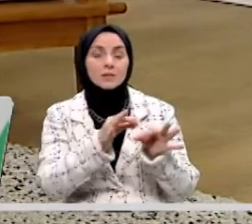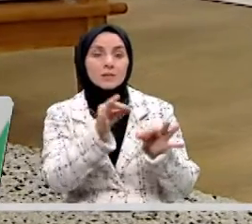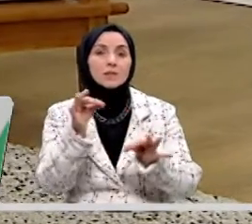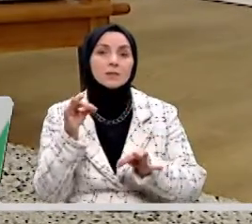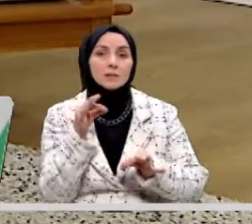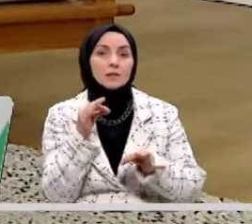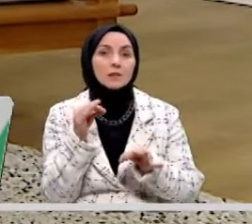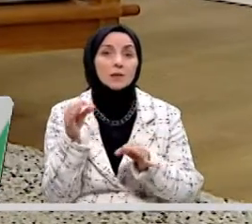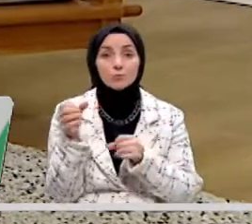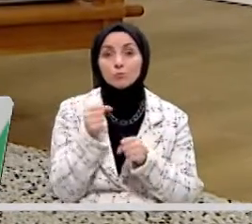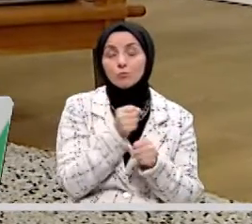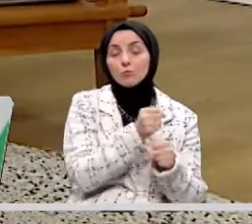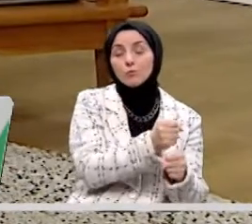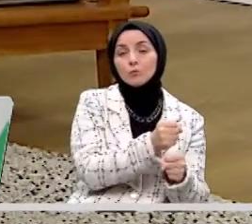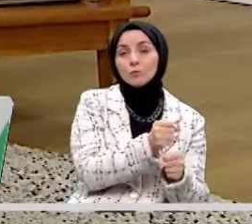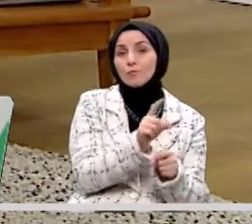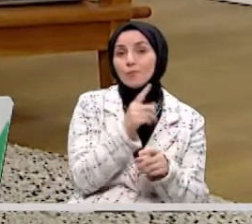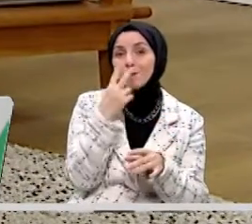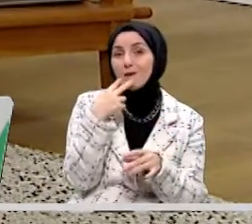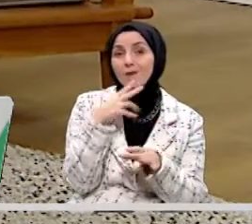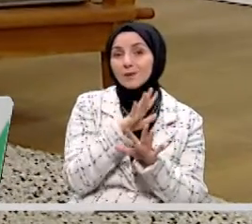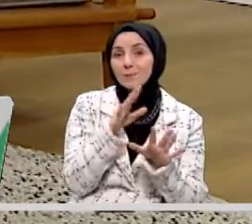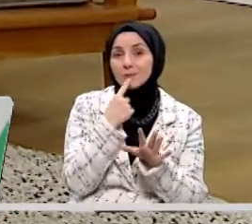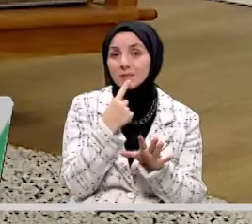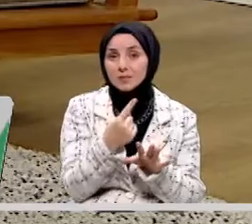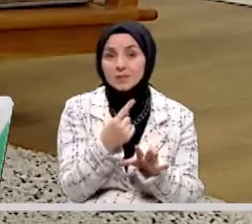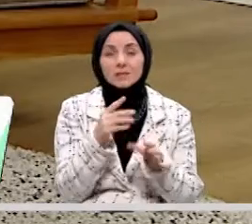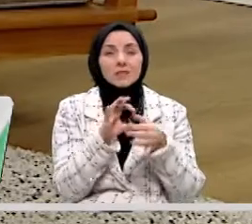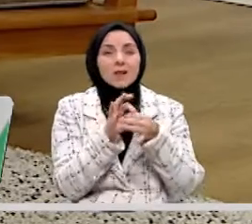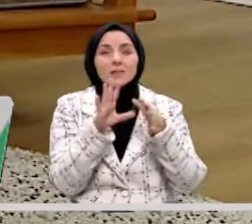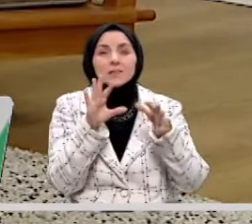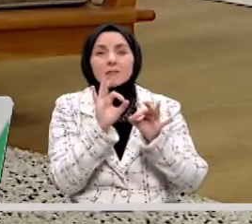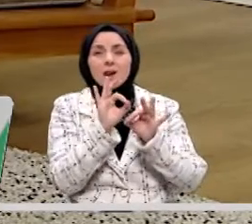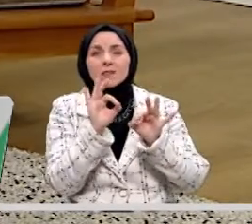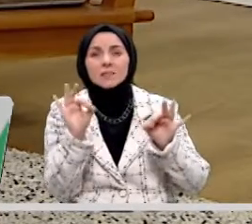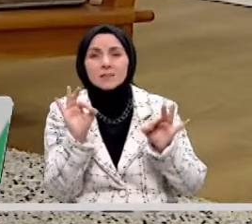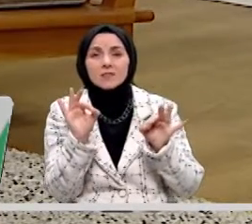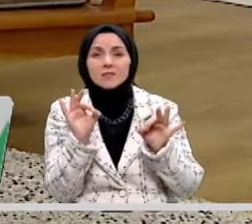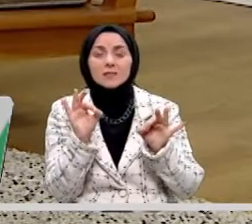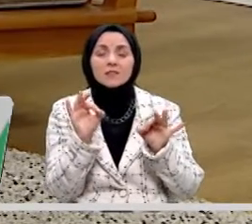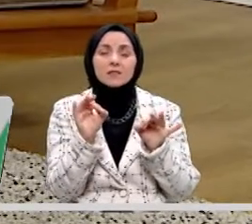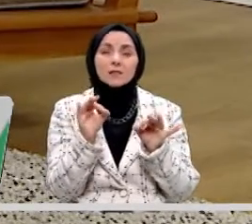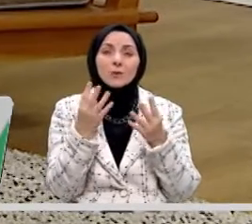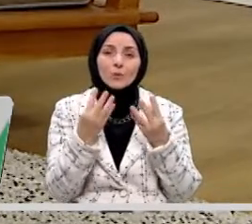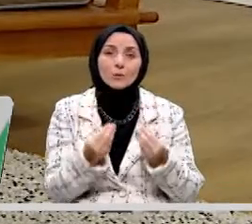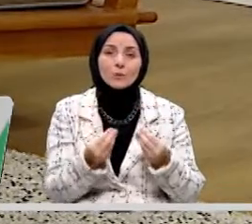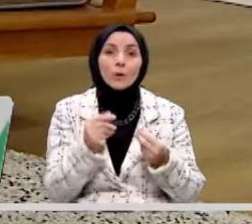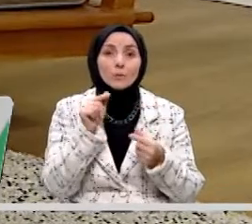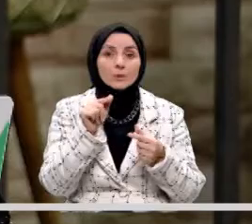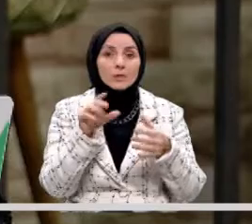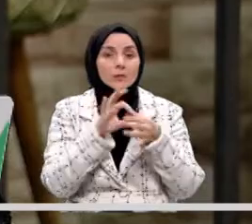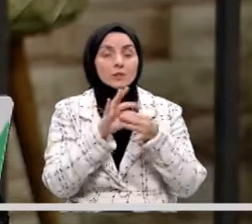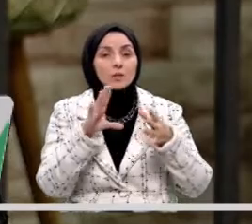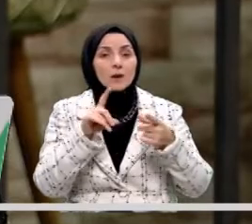Ağlama kötüdür aç zihniyet duygusu Çaresizlik duygusu çocuklarda çare ve öğrenmeyi öğretmemizi çözmeyi öğretmemiz lazım